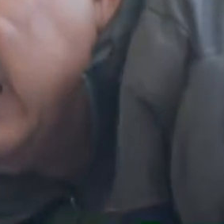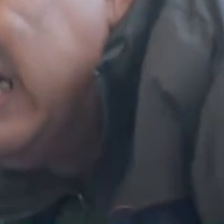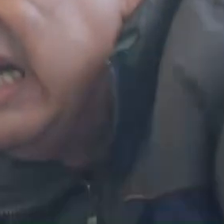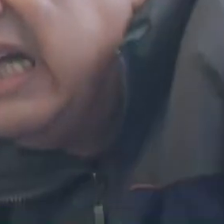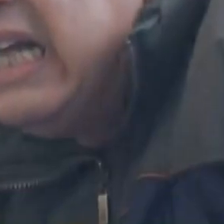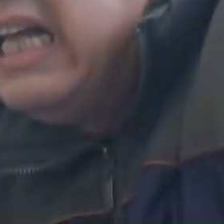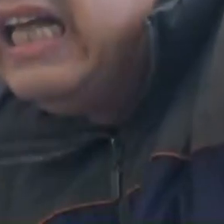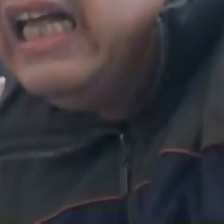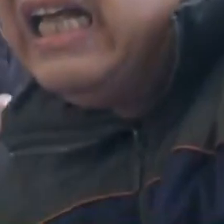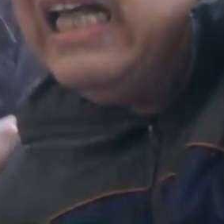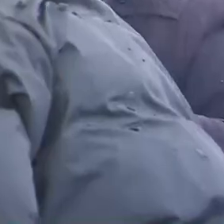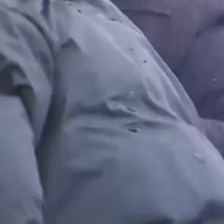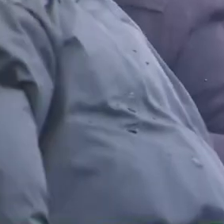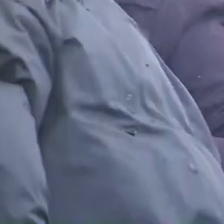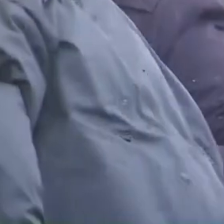açmış.